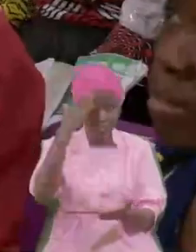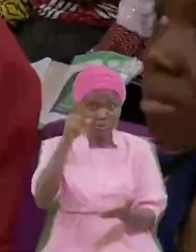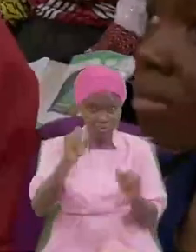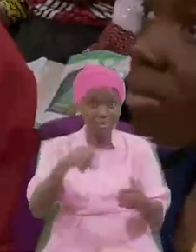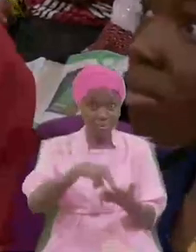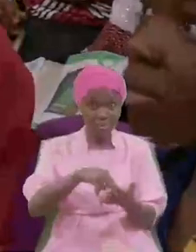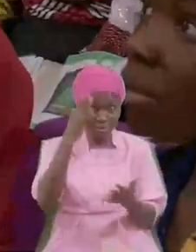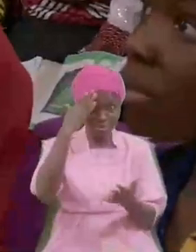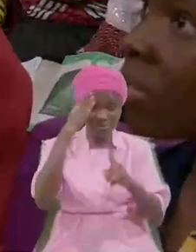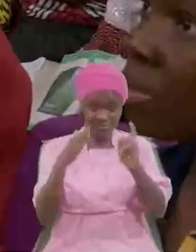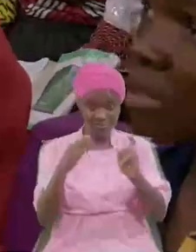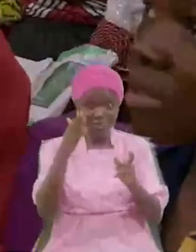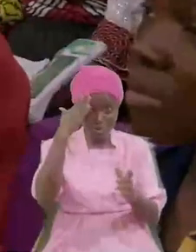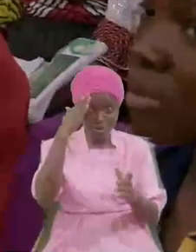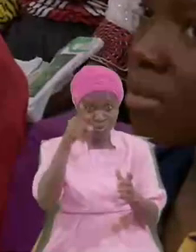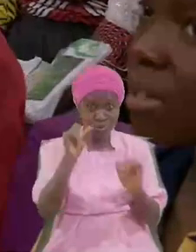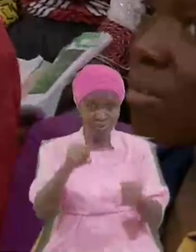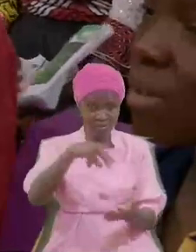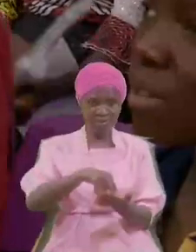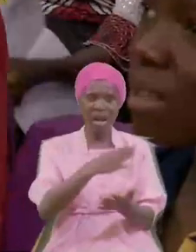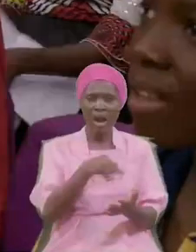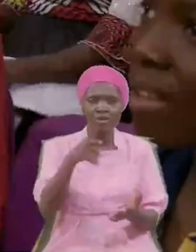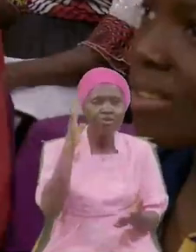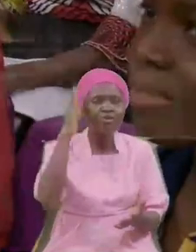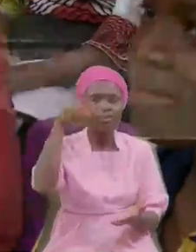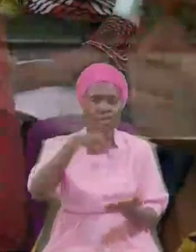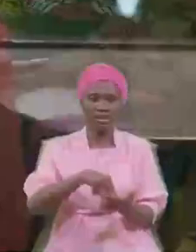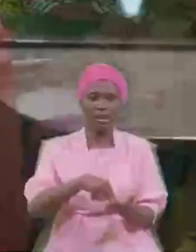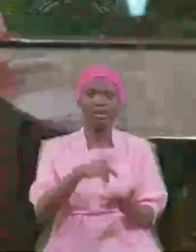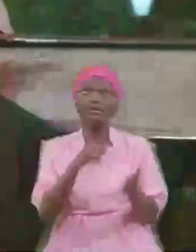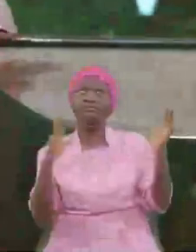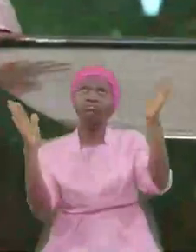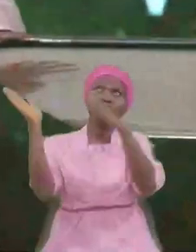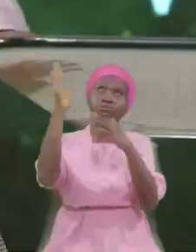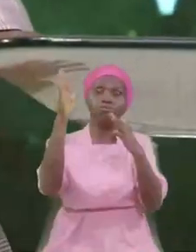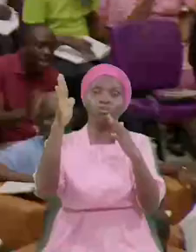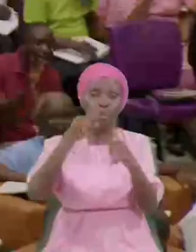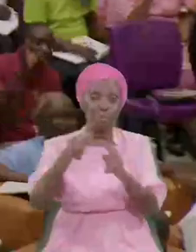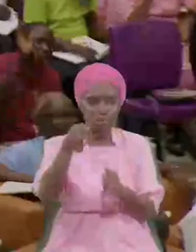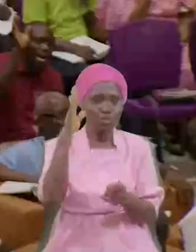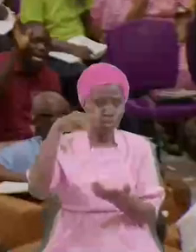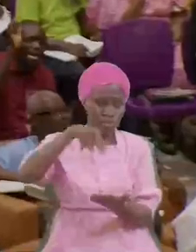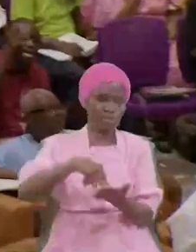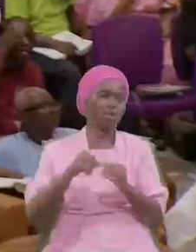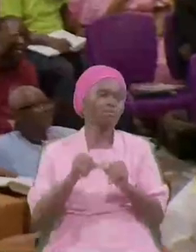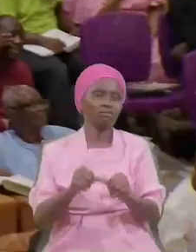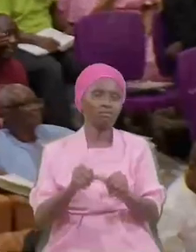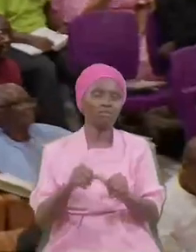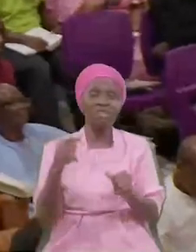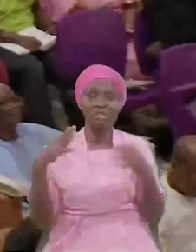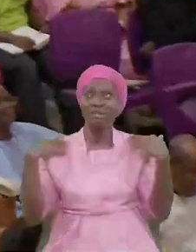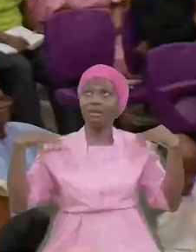que vous pouvez tenir ferme, que vous allez tenir ferme? Le vent va souffler, mais vous allez tenir ferme.